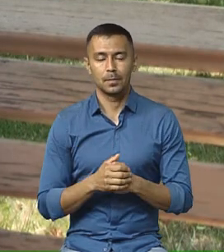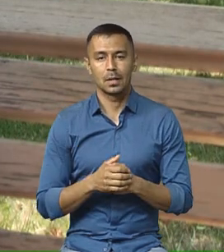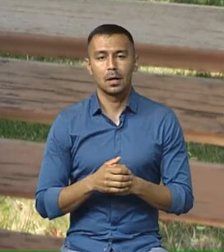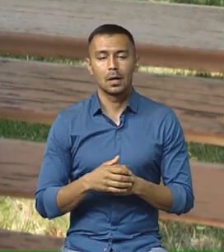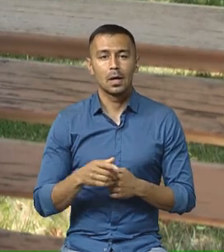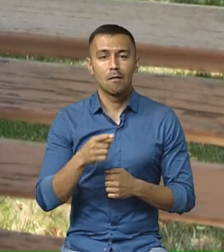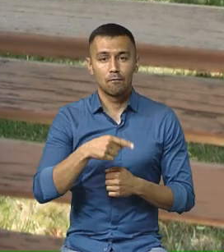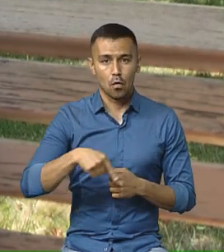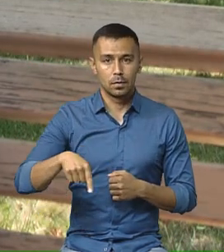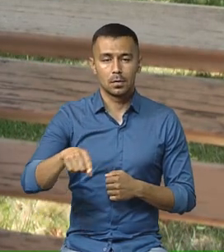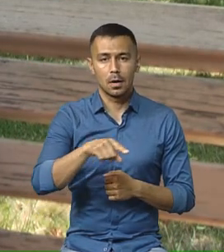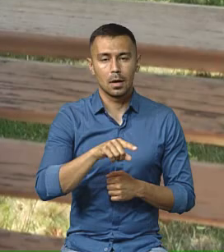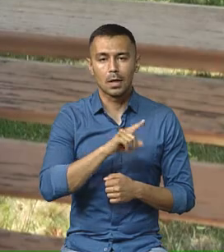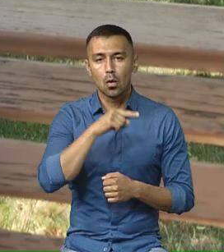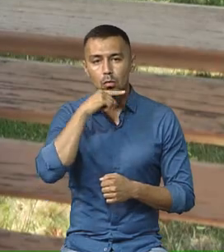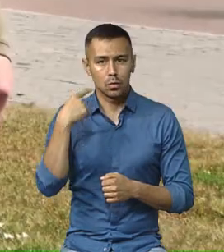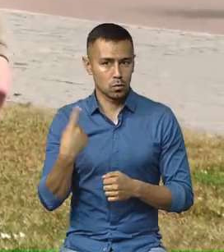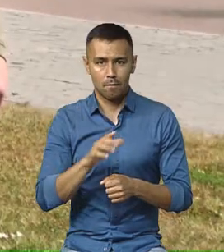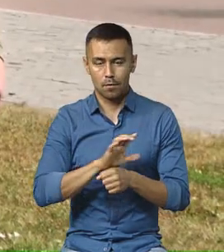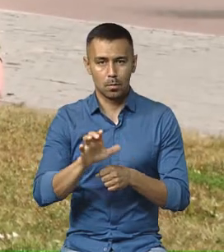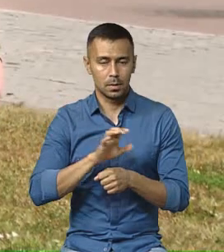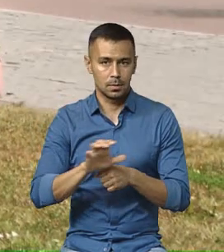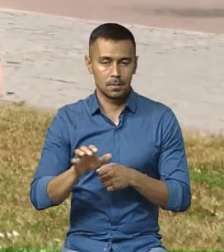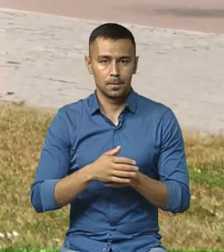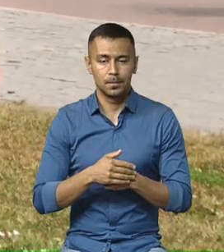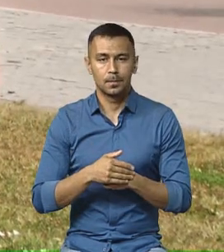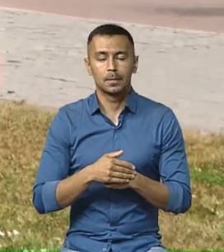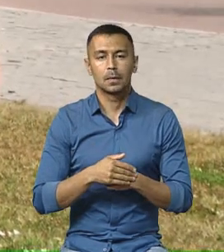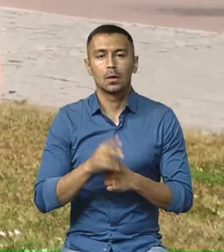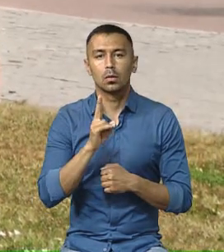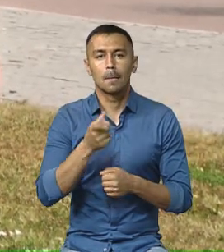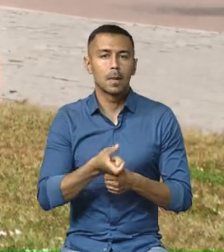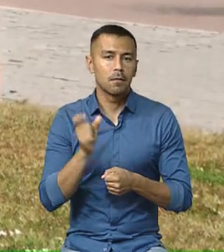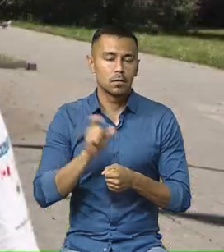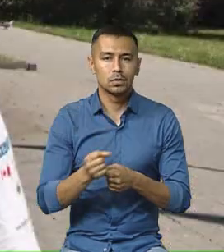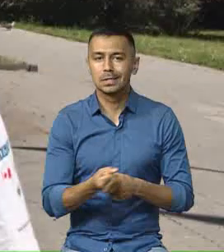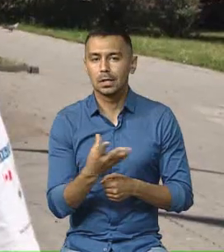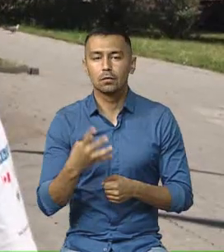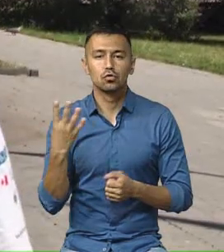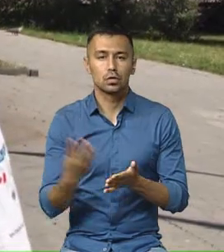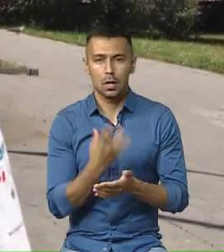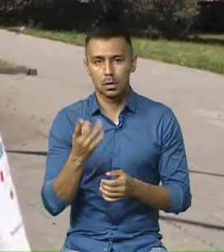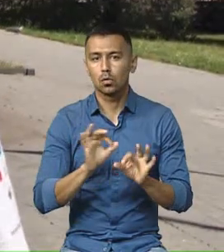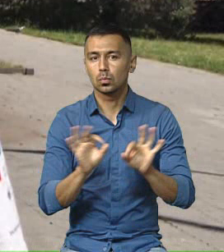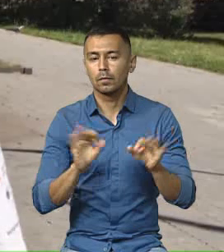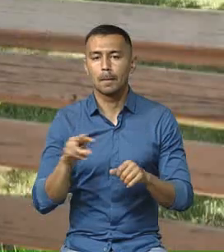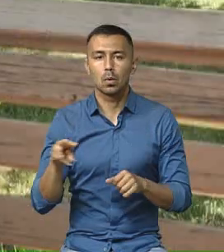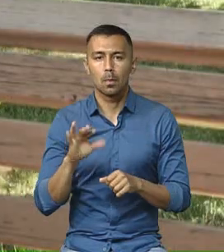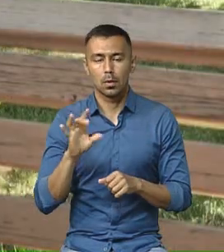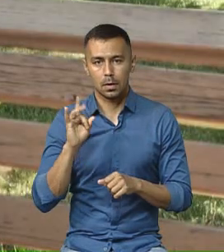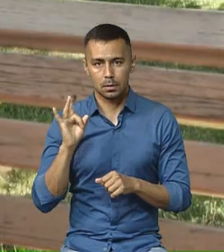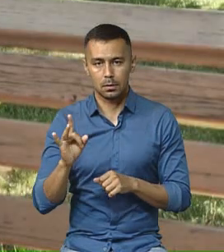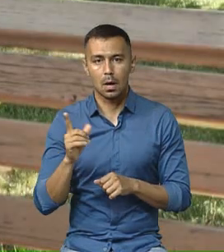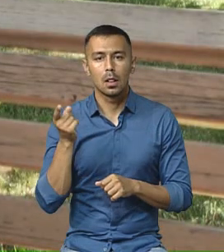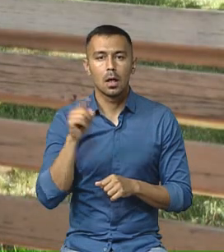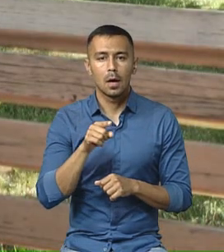вона не російського виробництва. Чинили спротив супротивнику, котрий перевищував чисельністю у 4 рази, розповідає Микола Бондар. Але